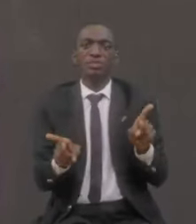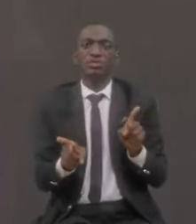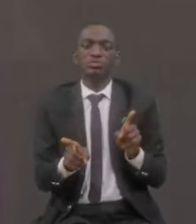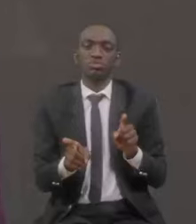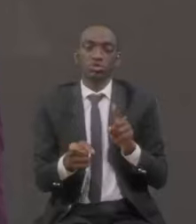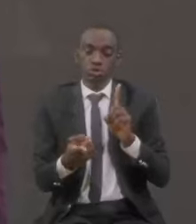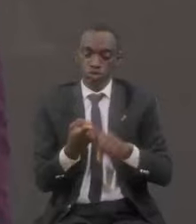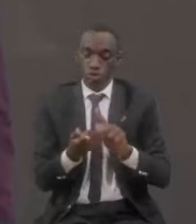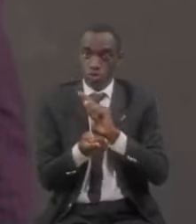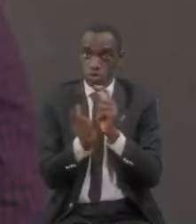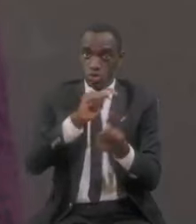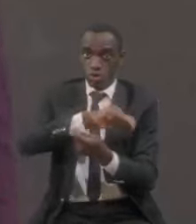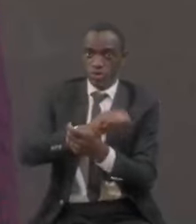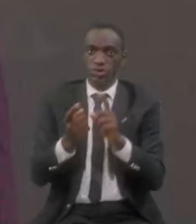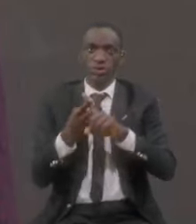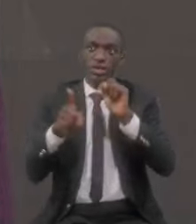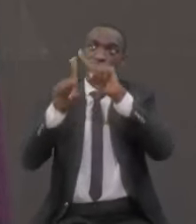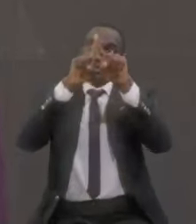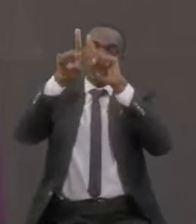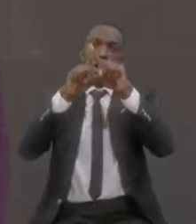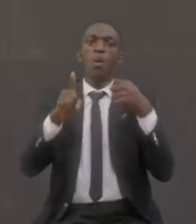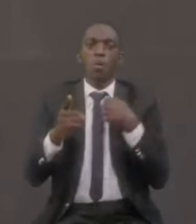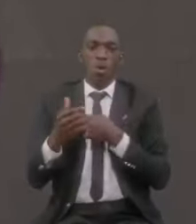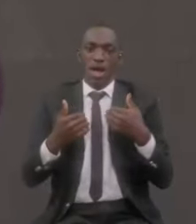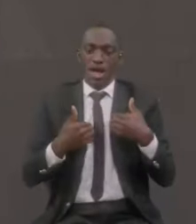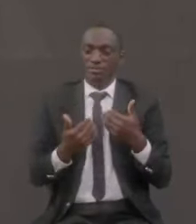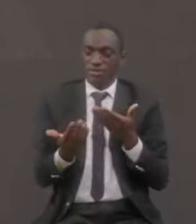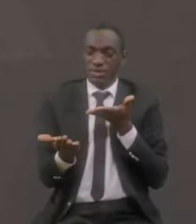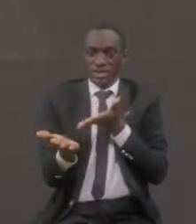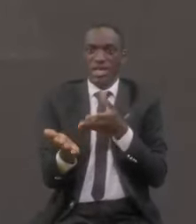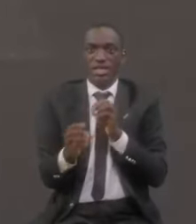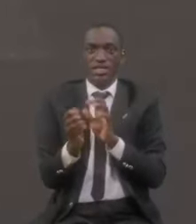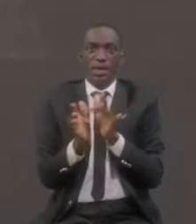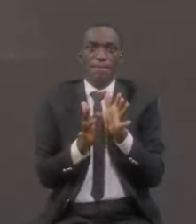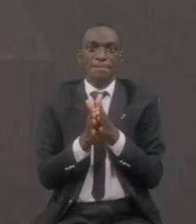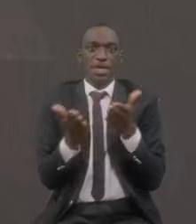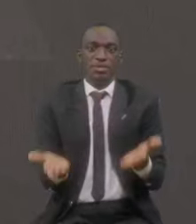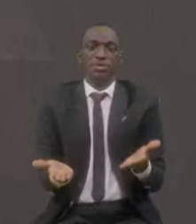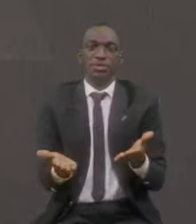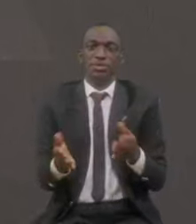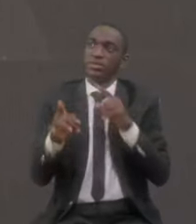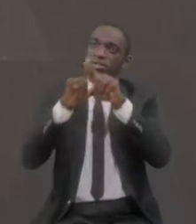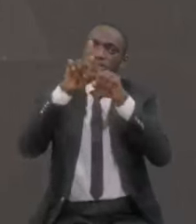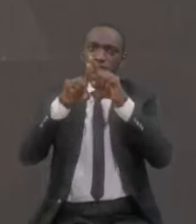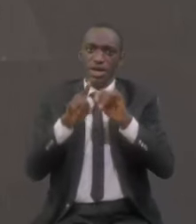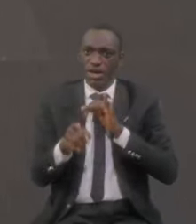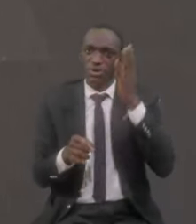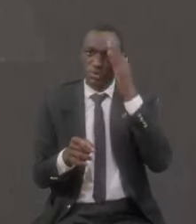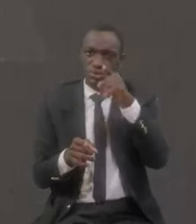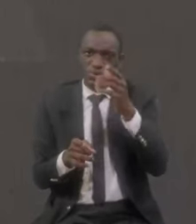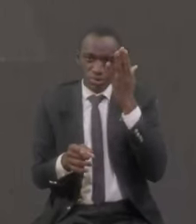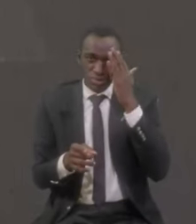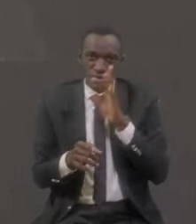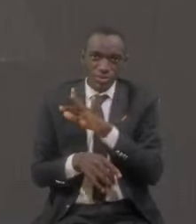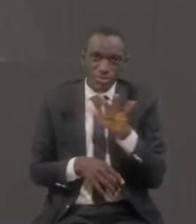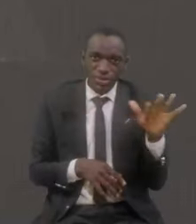nous tournons vers les étoiles écrit dans la Bible, noté dans la Bible, les étoiles. Vous connaissez donc le